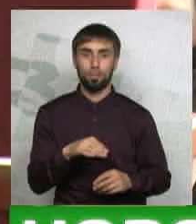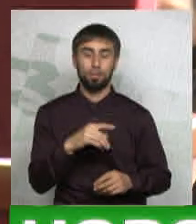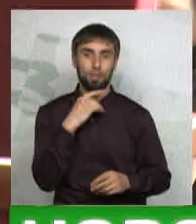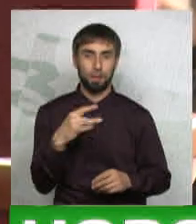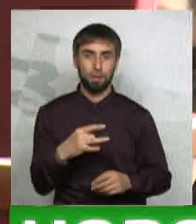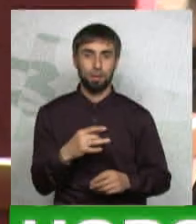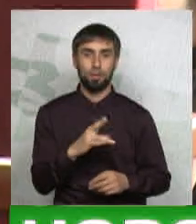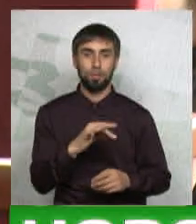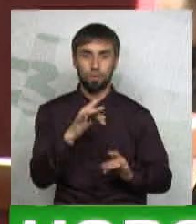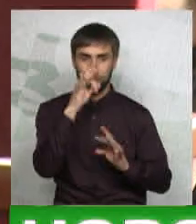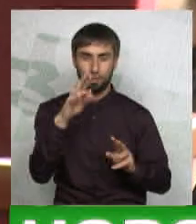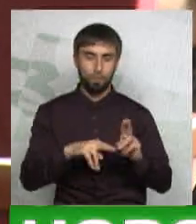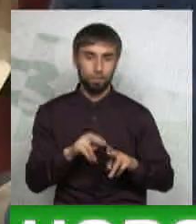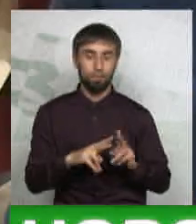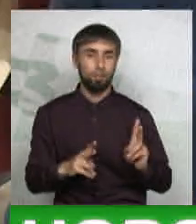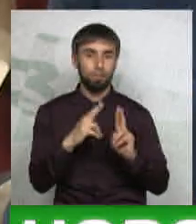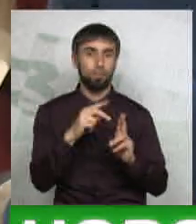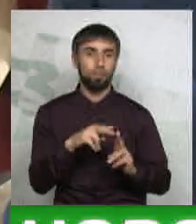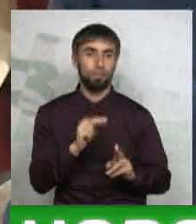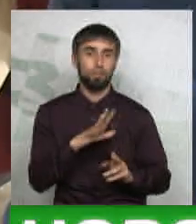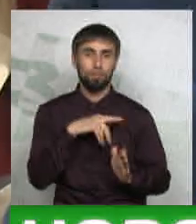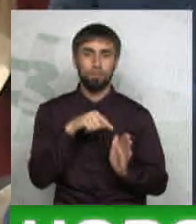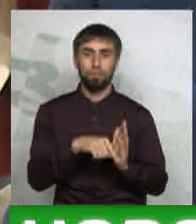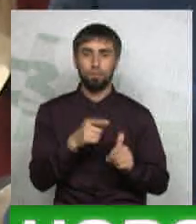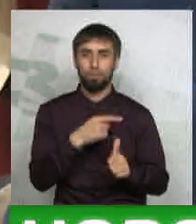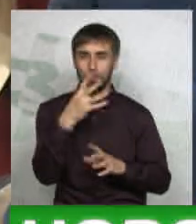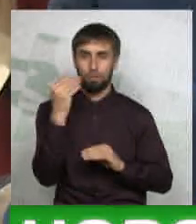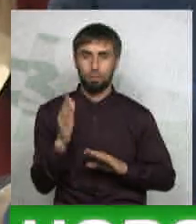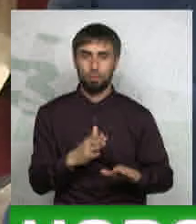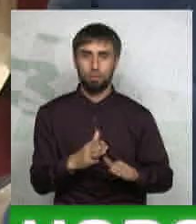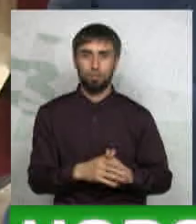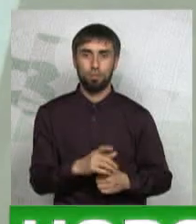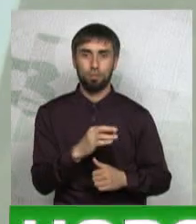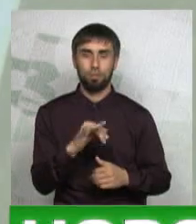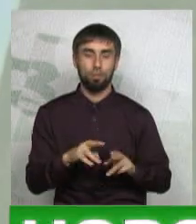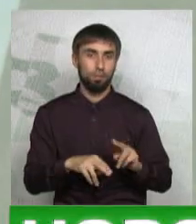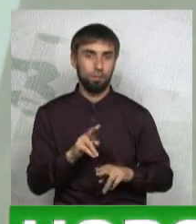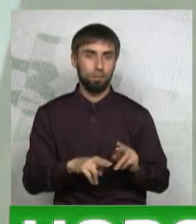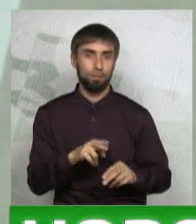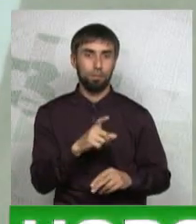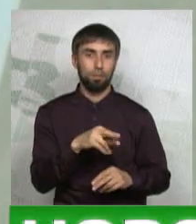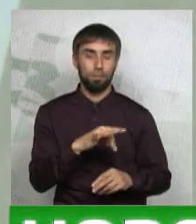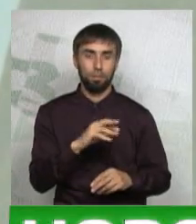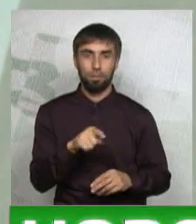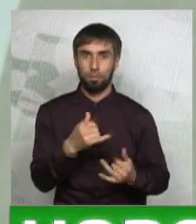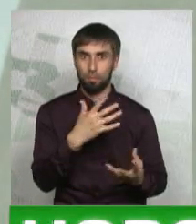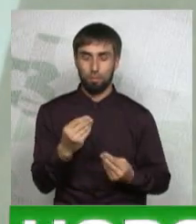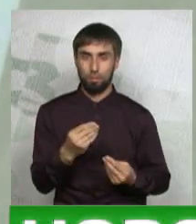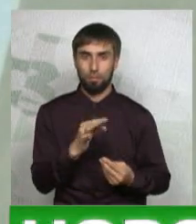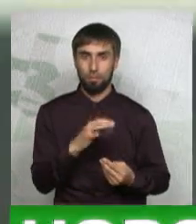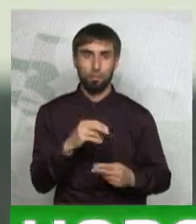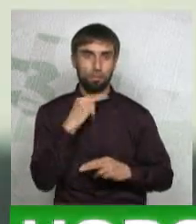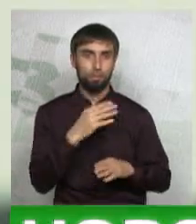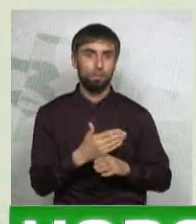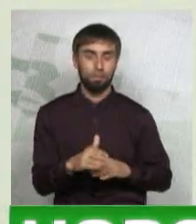республики. Культура строительства башен своими корнями уходит в глубокую древность, к эпохе строительства пирамид. На сегодняшний день особое